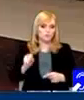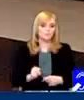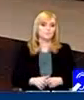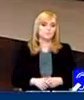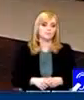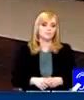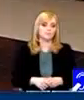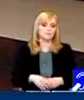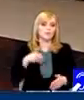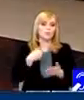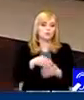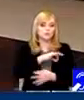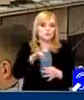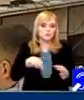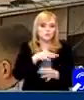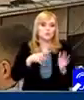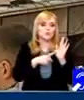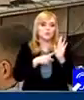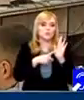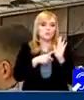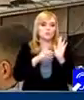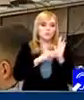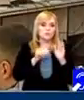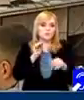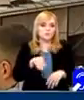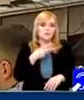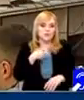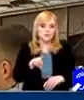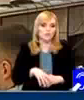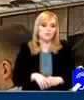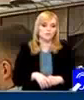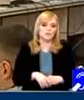soare. Bugetul proiectului 680.000 de euro